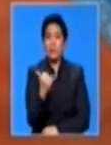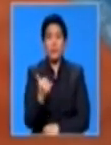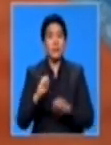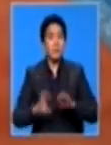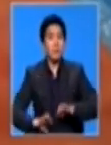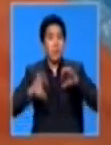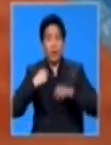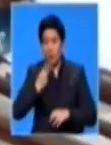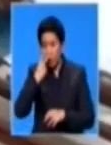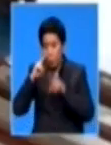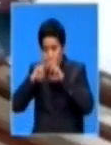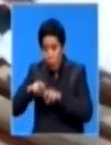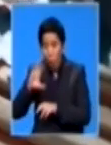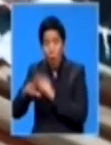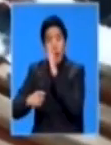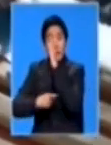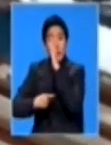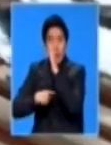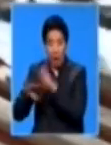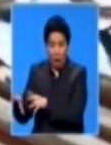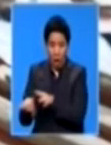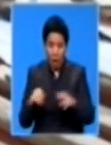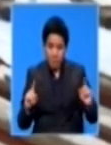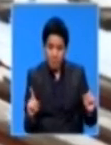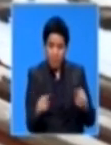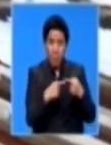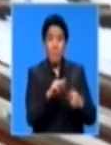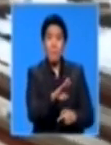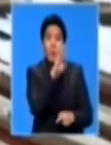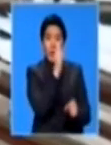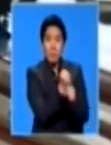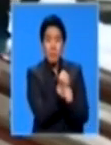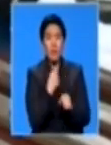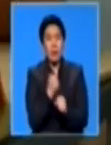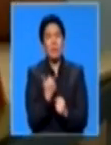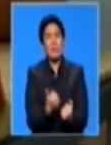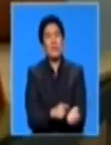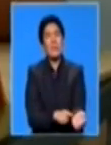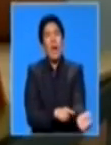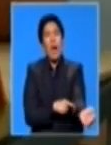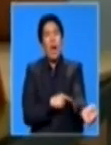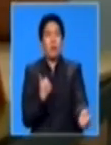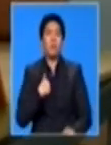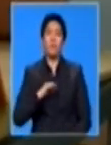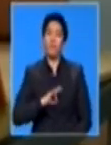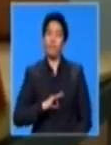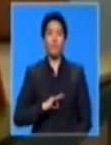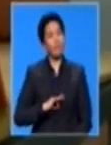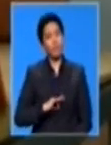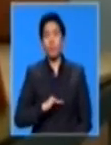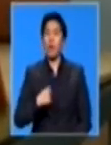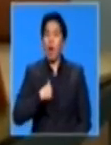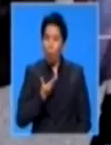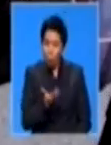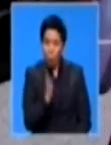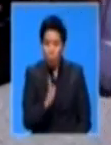ผลการวิจัยและพัฒนาเรื่องยางมาแมทชิ่งกับผู้ก่อการไปแล้วเพียงแต่ยังช้าอยู่ผมก็ขอให้ฝ่าย